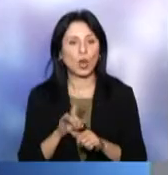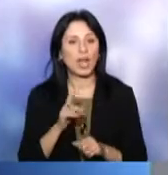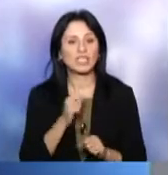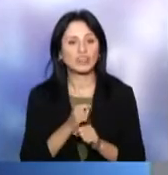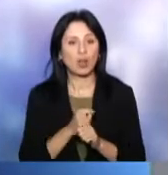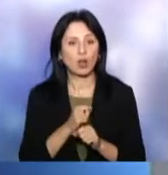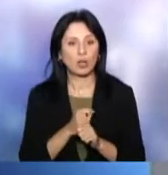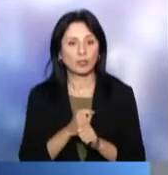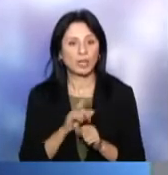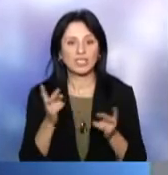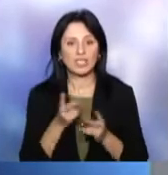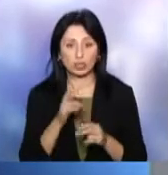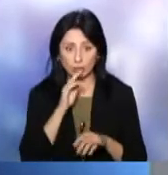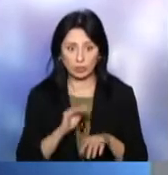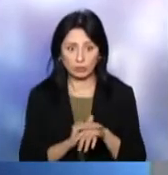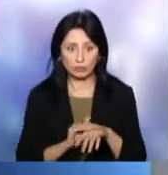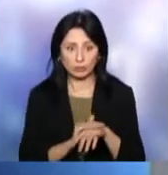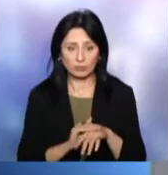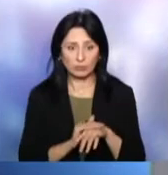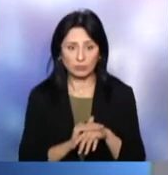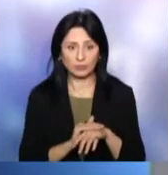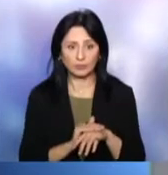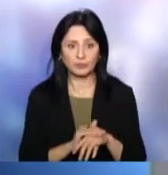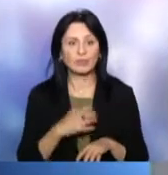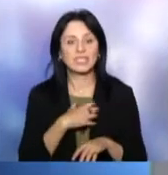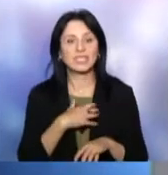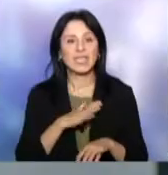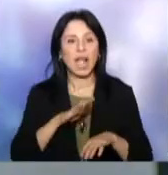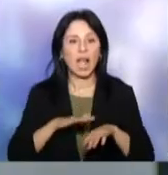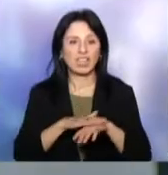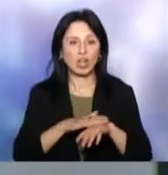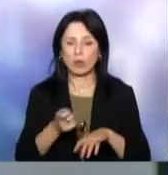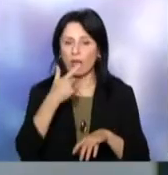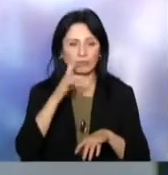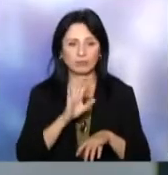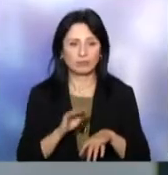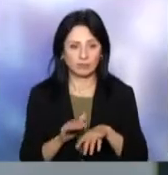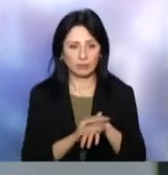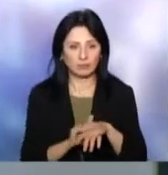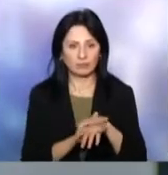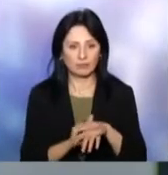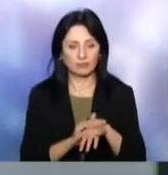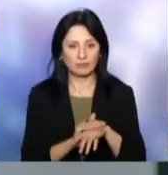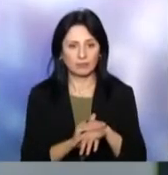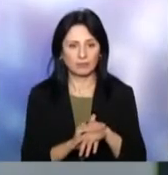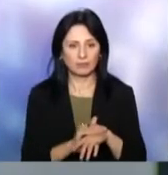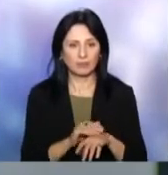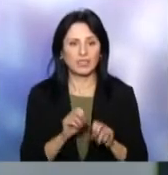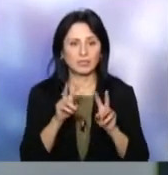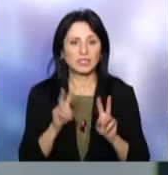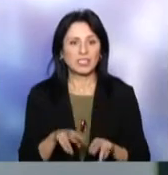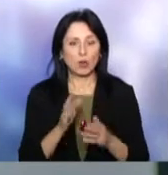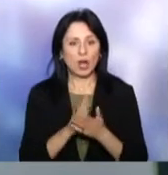ვაკეთებთ ამ დროს? საჭიროა მედიკამენტური მკურნალობა? ძირითადში ადგილობრივი მკურნალობა. შემოვიფარგლებით, არც ყოველ